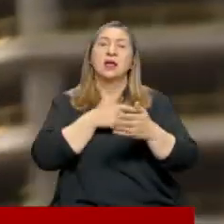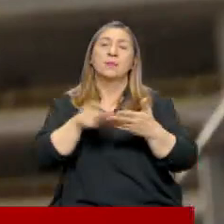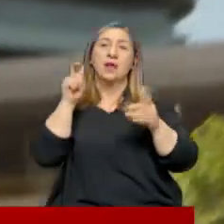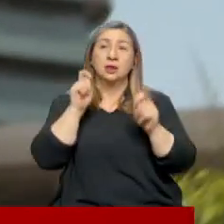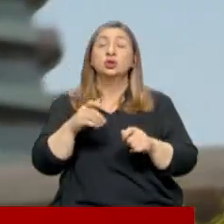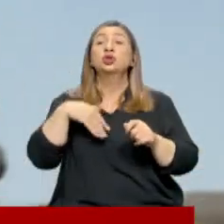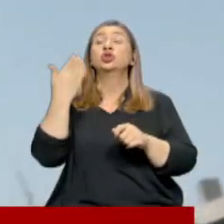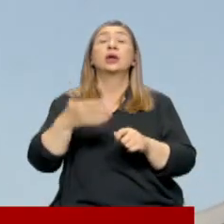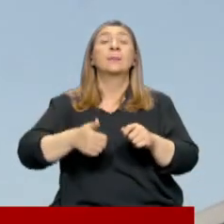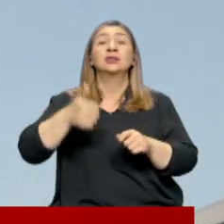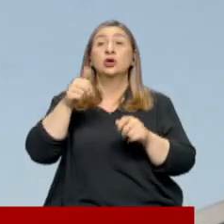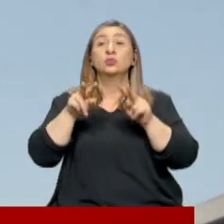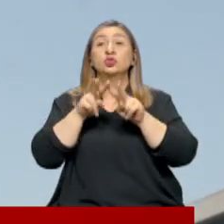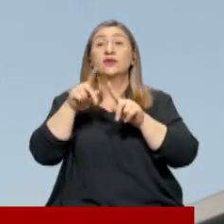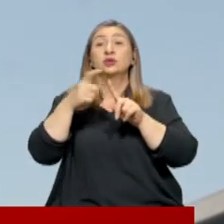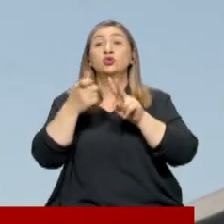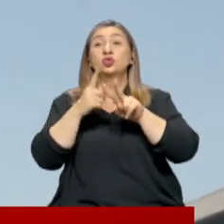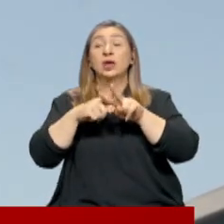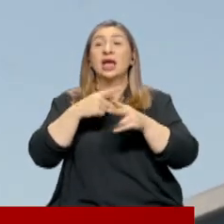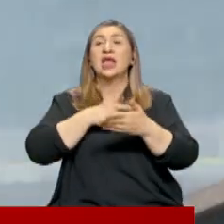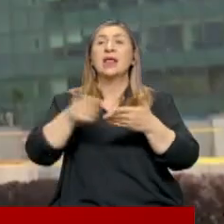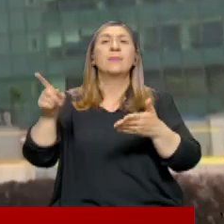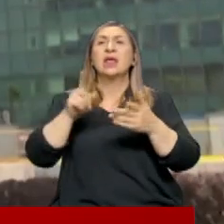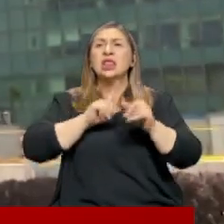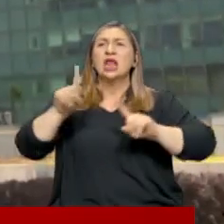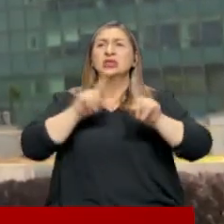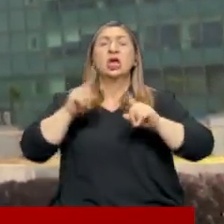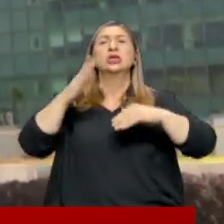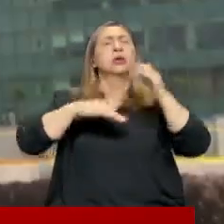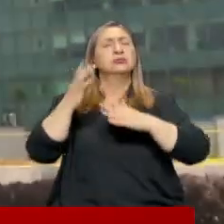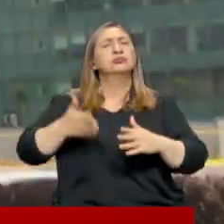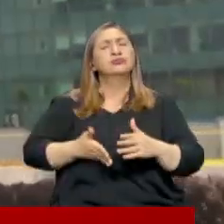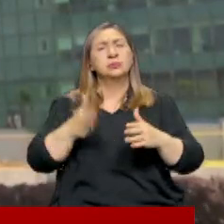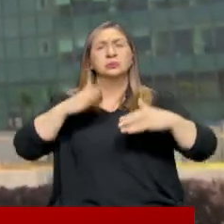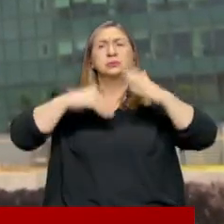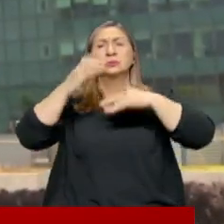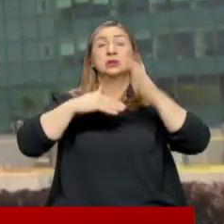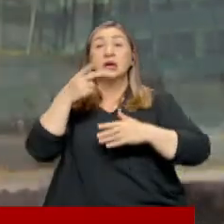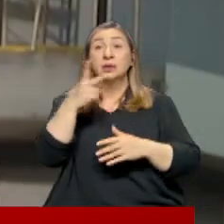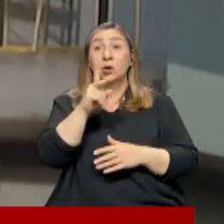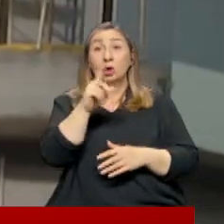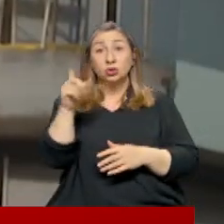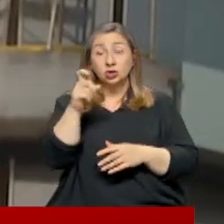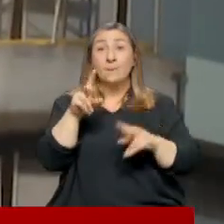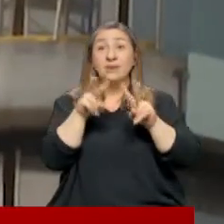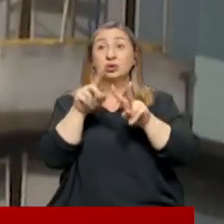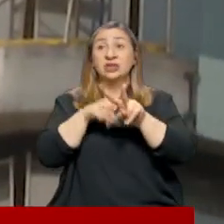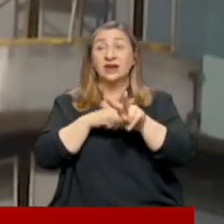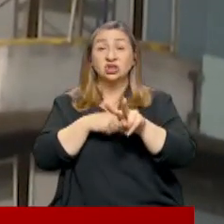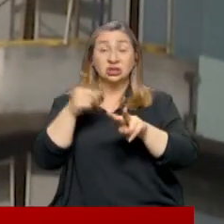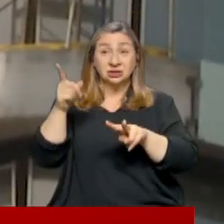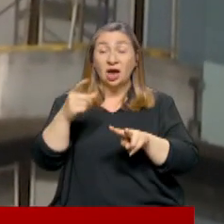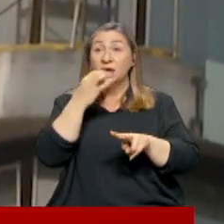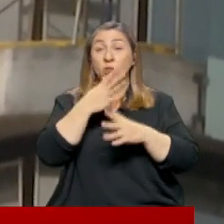etti. Sonraki başkan Mustafa Tuna döneminde itirazlara rağmen inşaat sürdü. Ancak 2019 yılında Mansur Yavaş